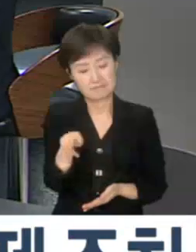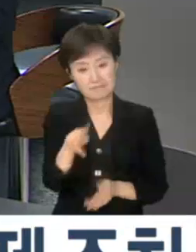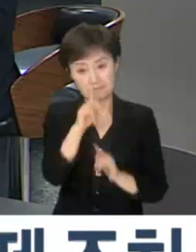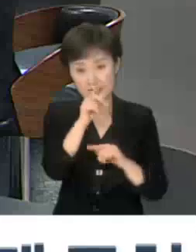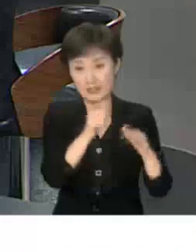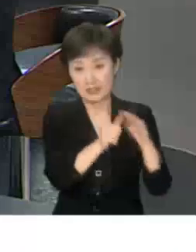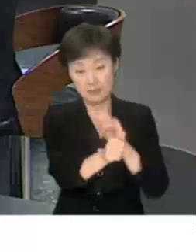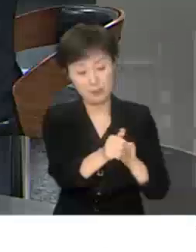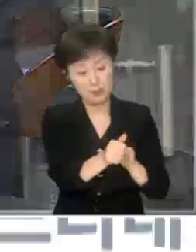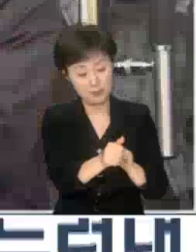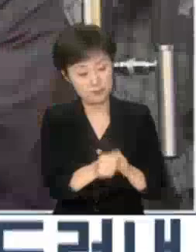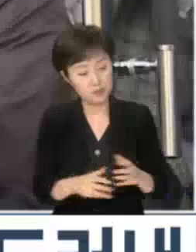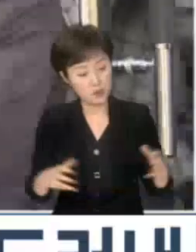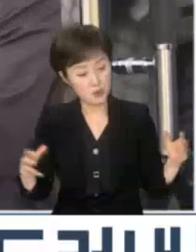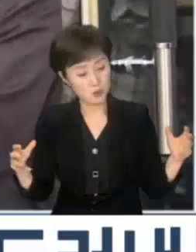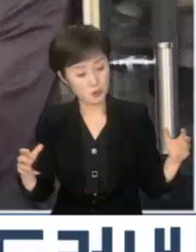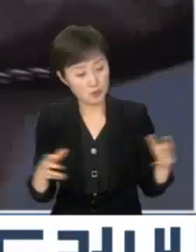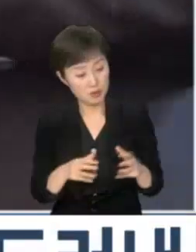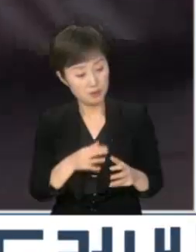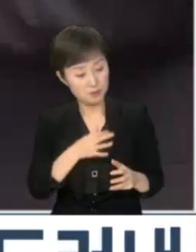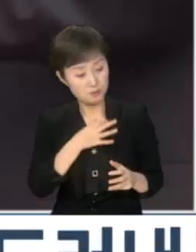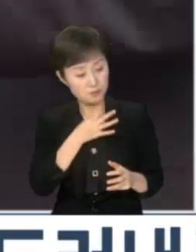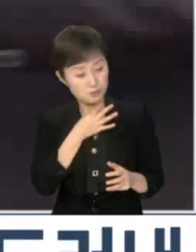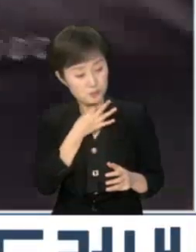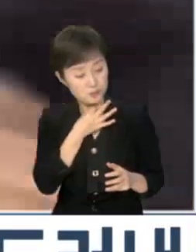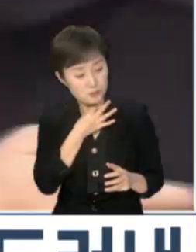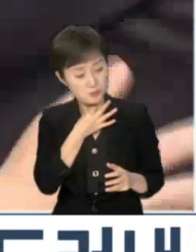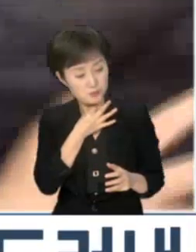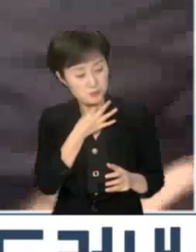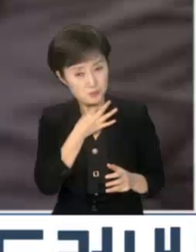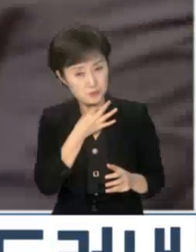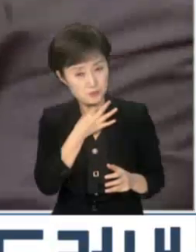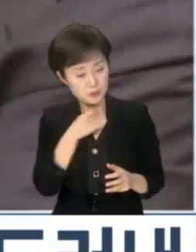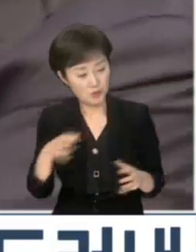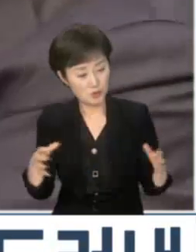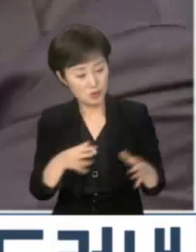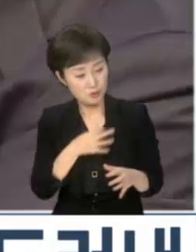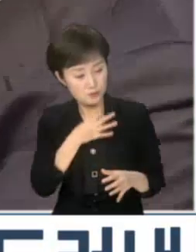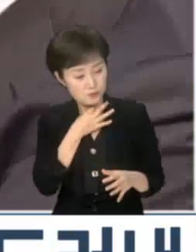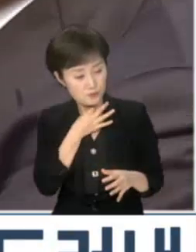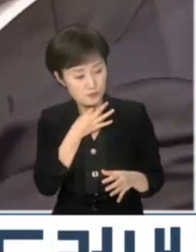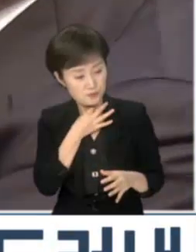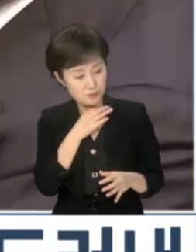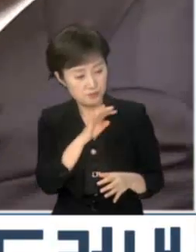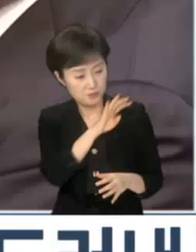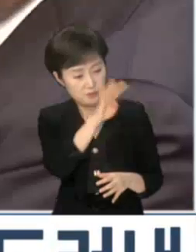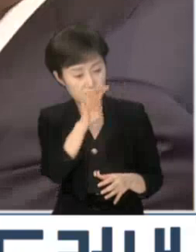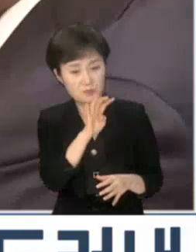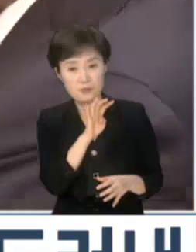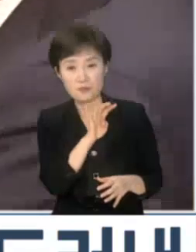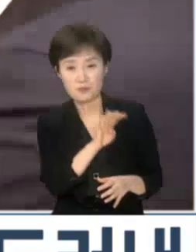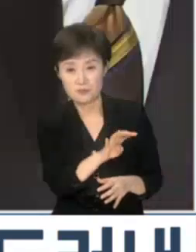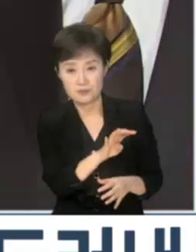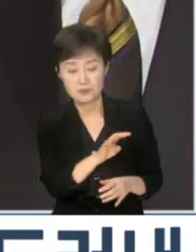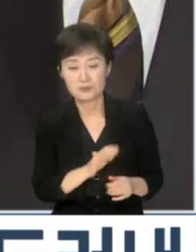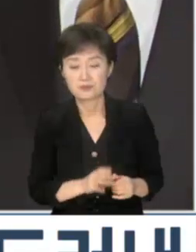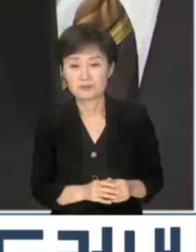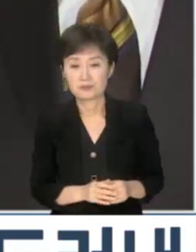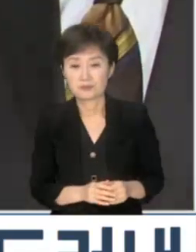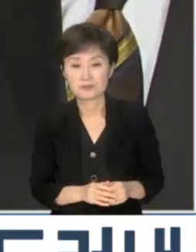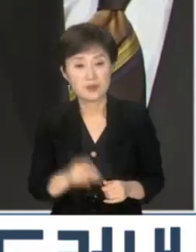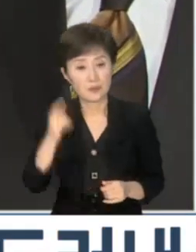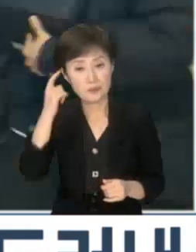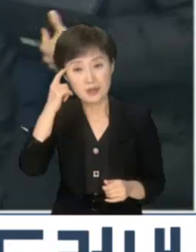통합 정신을 뭐 내세워갖고 이 당을 통합한다는 것에 상당히 지금 의구심을 갖는 사람 중 한